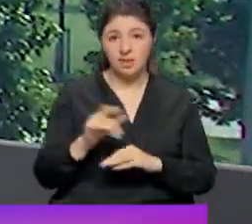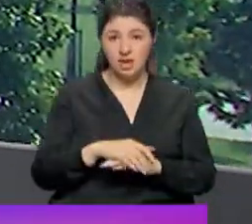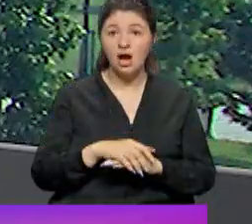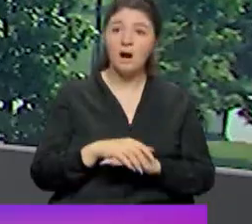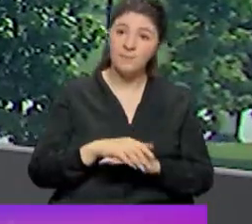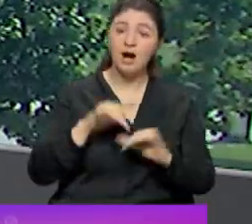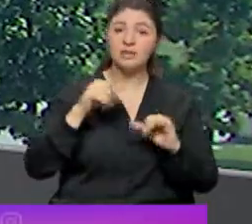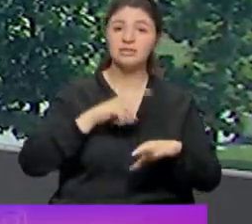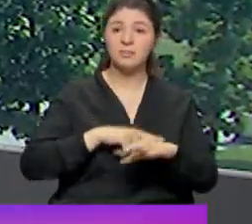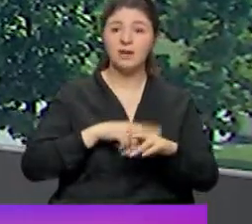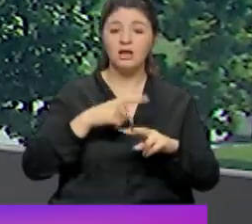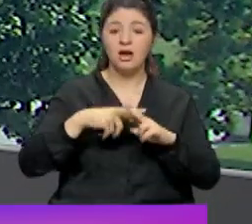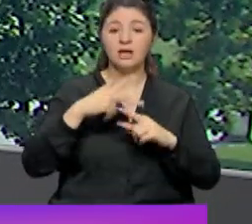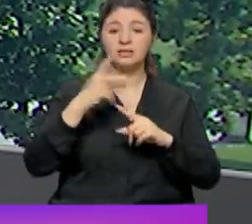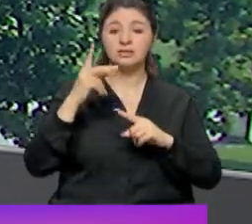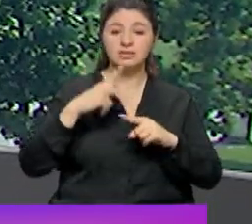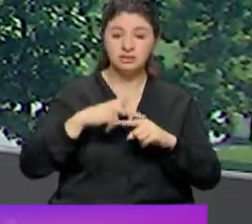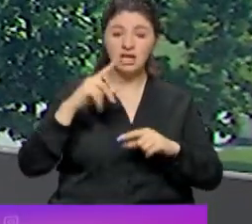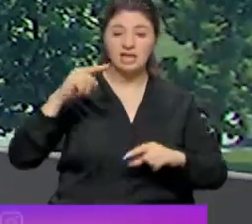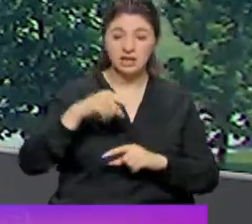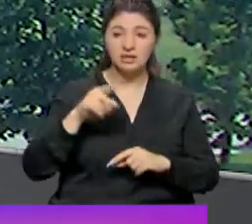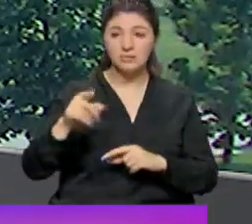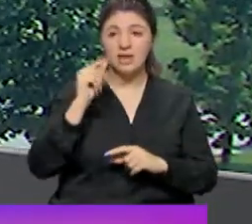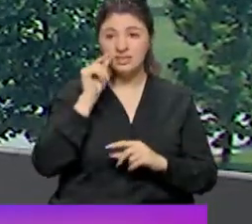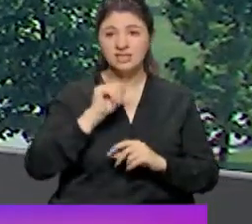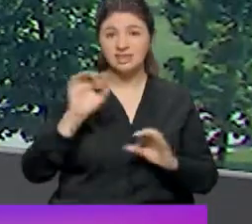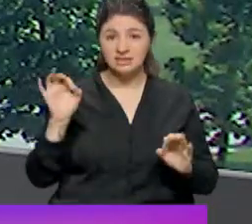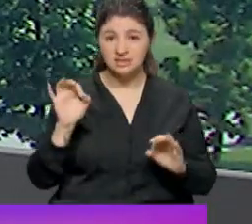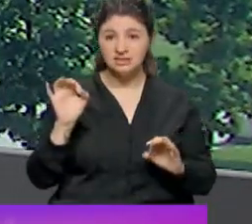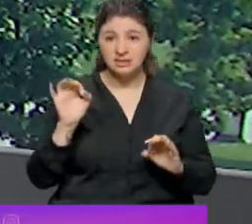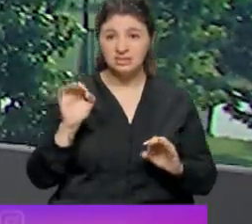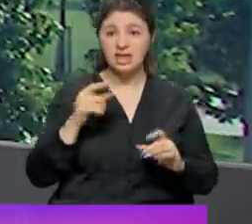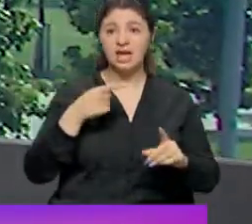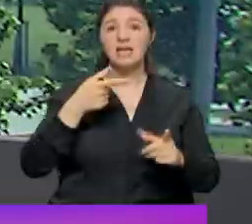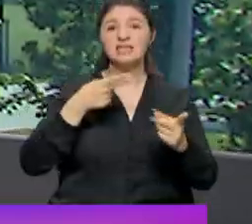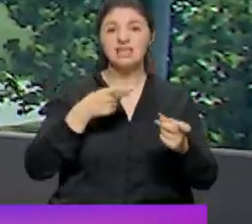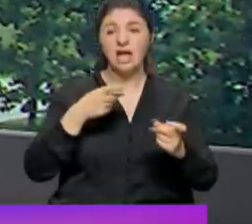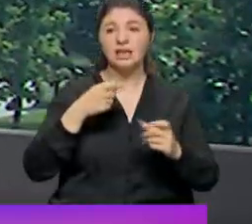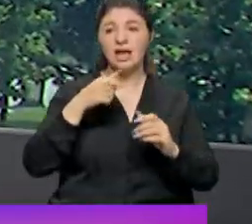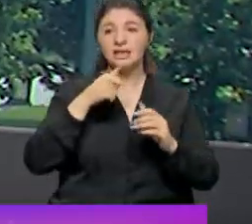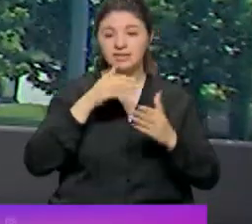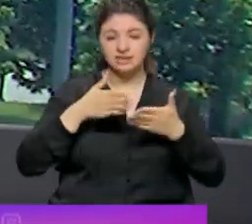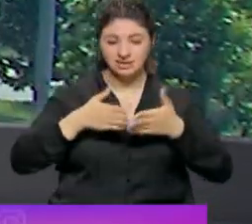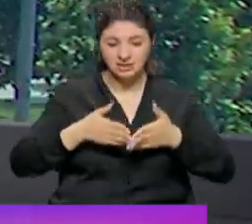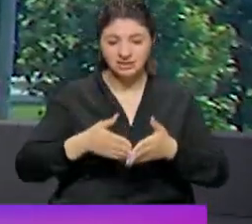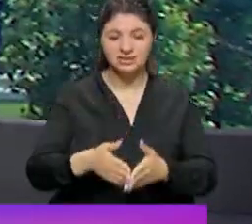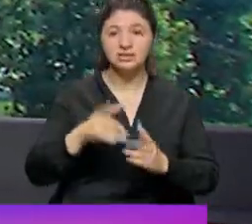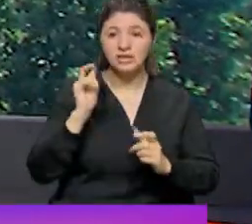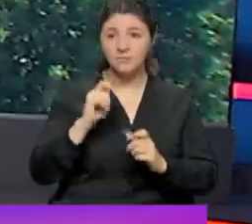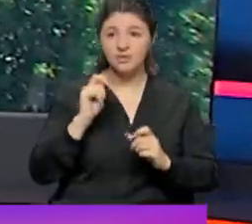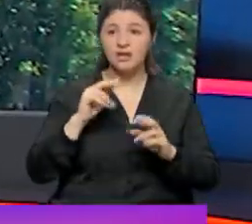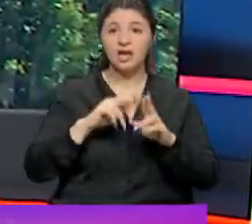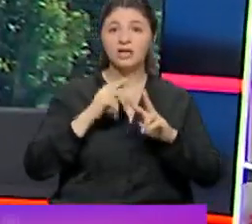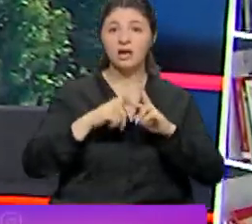ama aynı zamanda Aziz Yıldırım'ın da insansız silahlı Deniz aracı ürettiğini